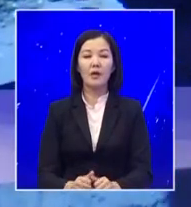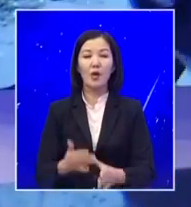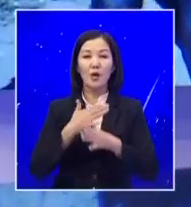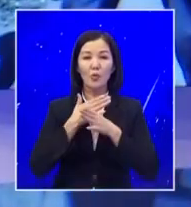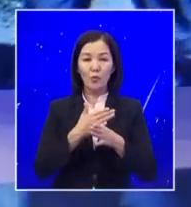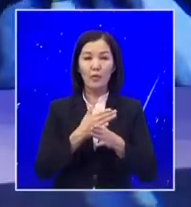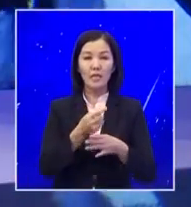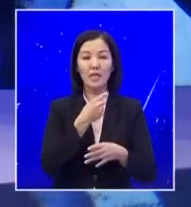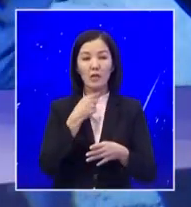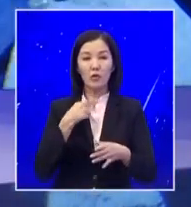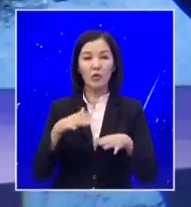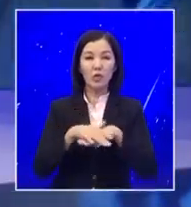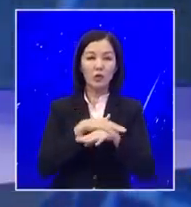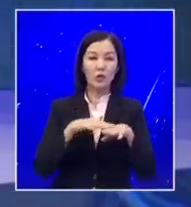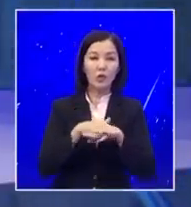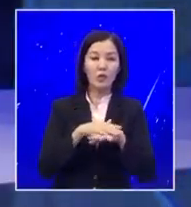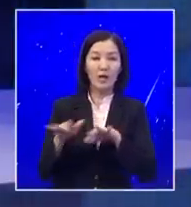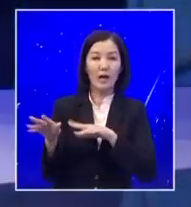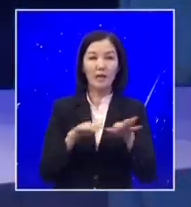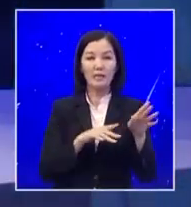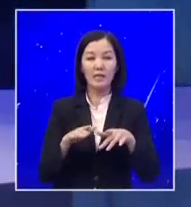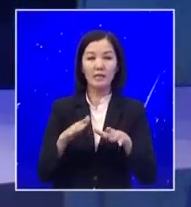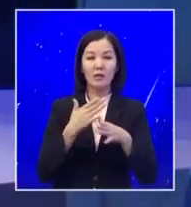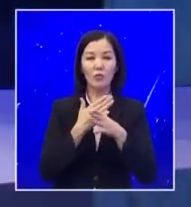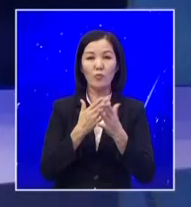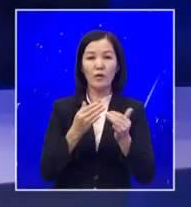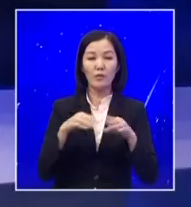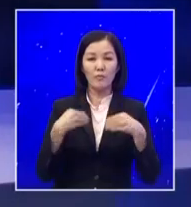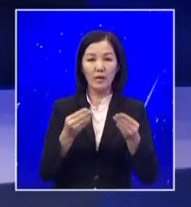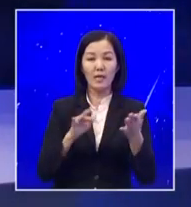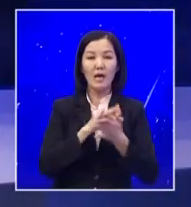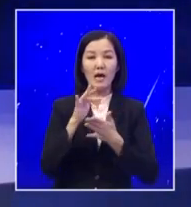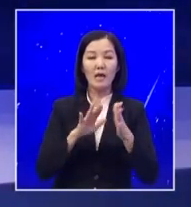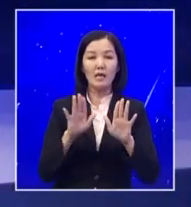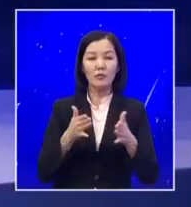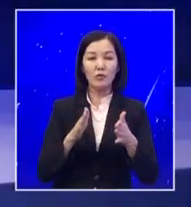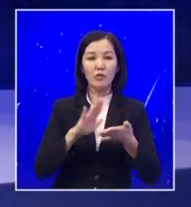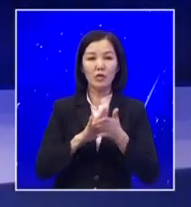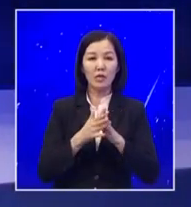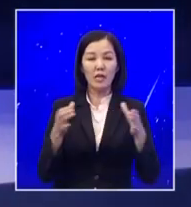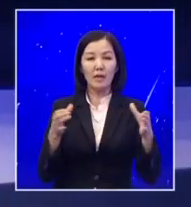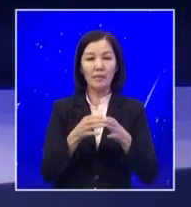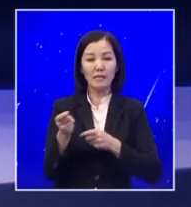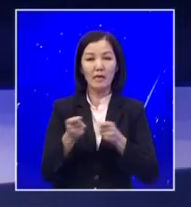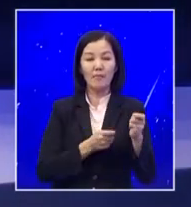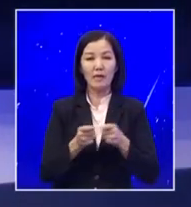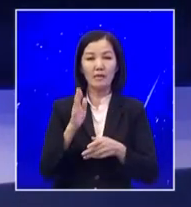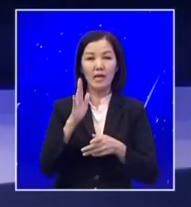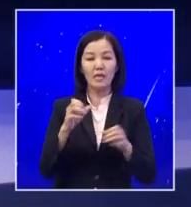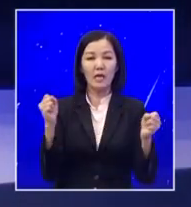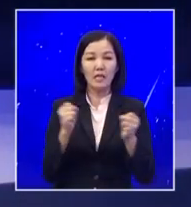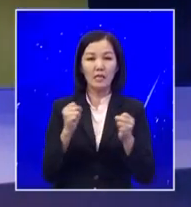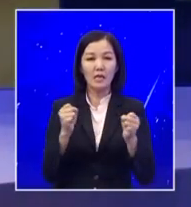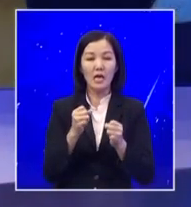Қолышы талдықорғандық тұрғындарға атаулы акция аясында көмек көрсетілді. Қалалық төтенше жағдайлар басқармасының мамандары алдағы қысқы